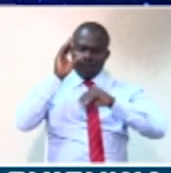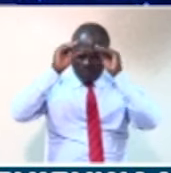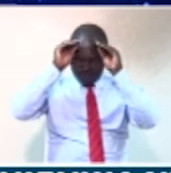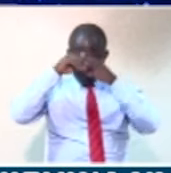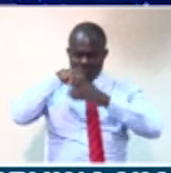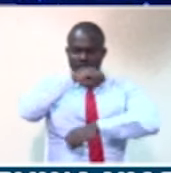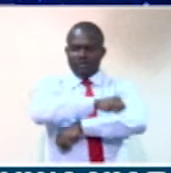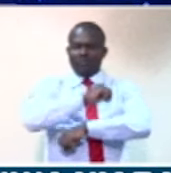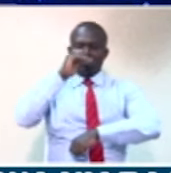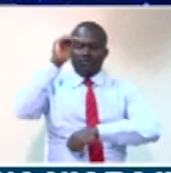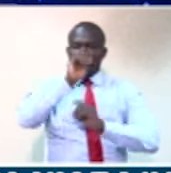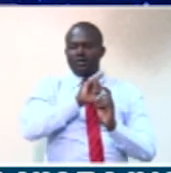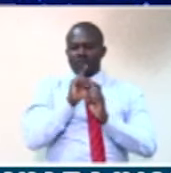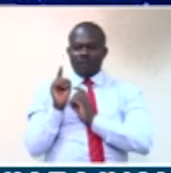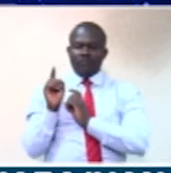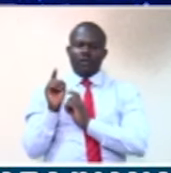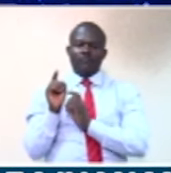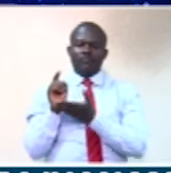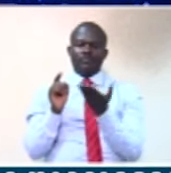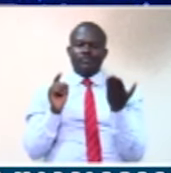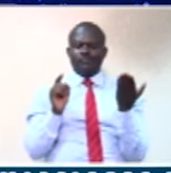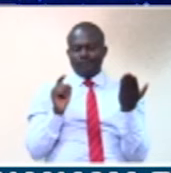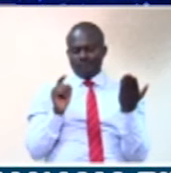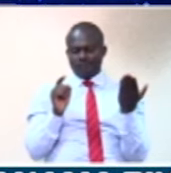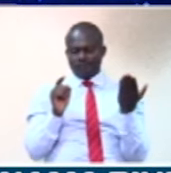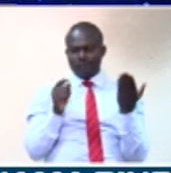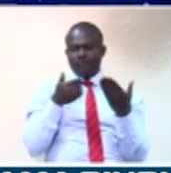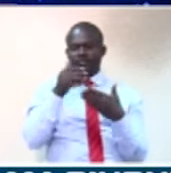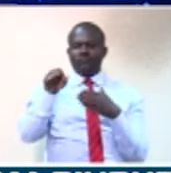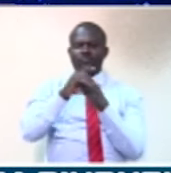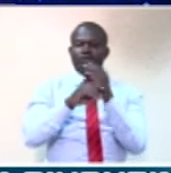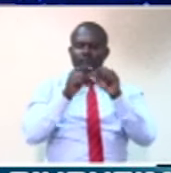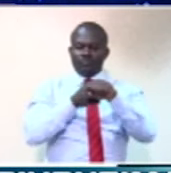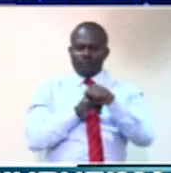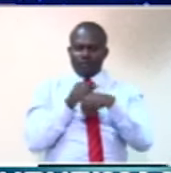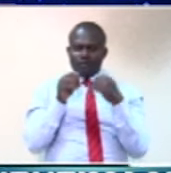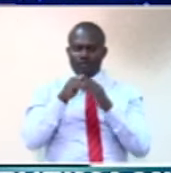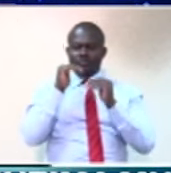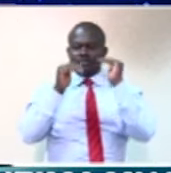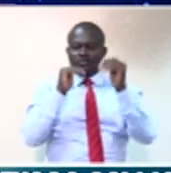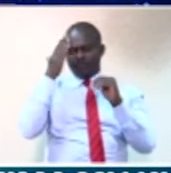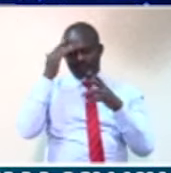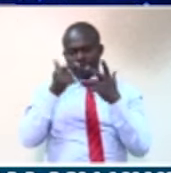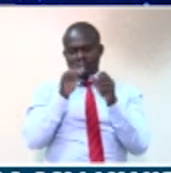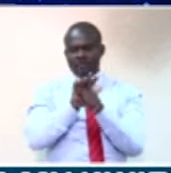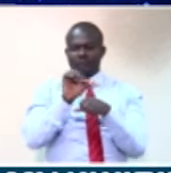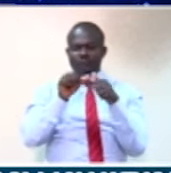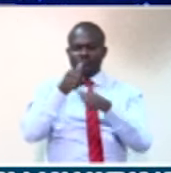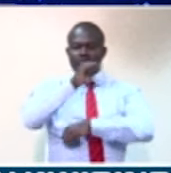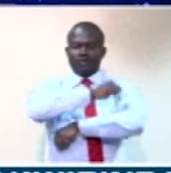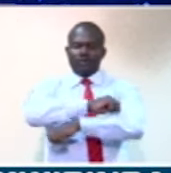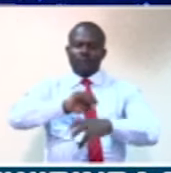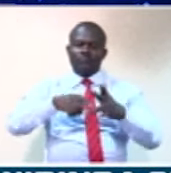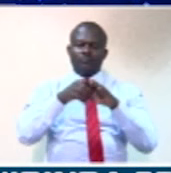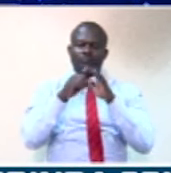rya gisirikare Rwanda Defense Force Command and Staff College kaba riherereye mu karere ka Musanze. Mu rwego rwo kumenya byinshi kuri iri shuri ryatangiye